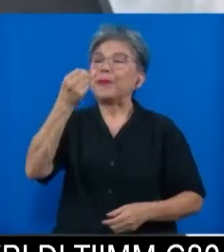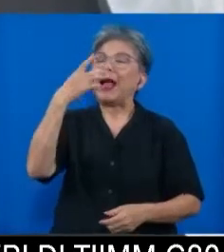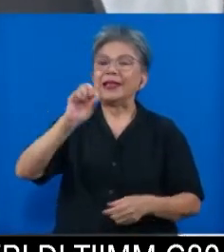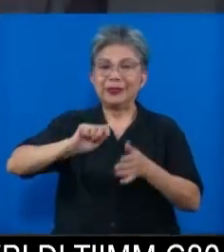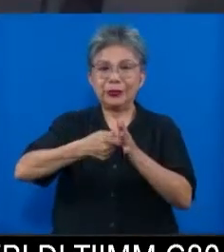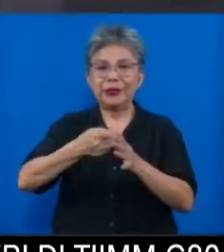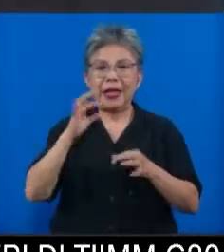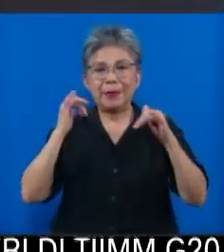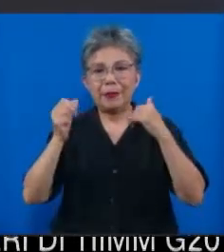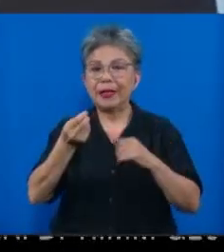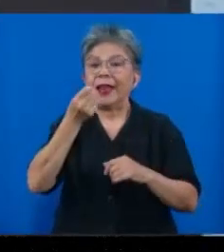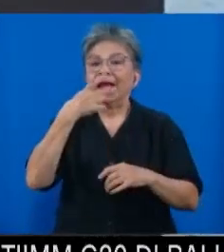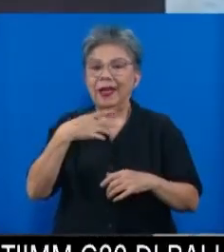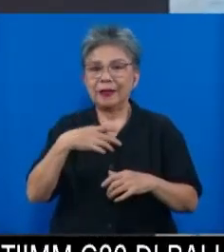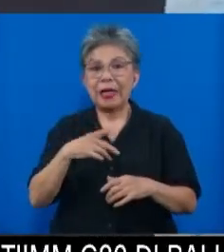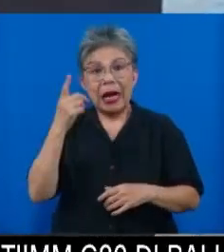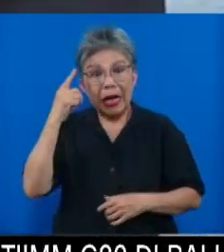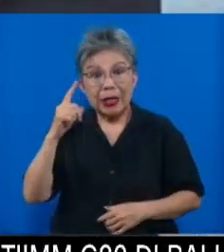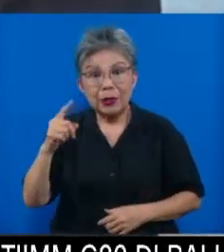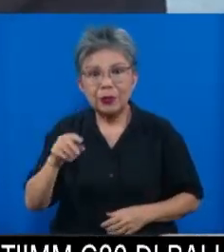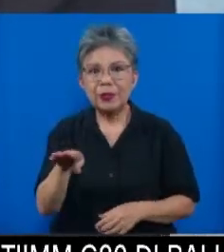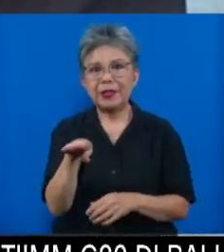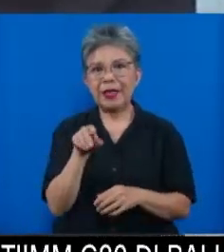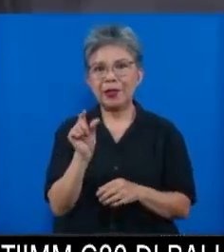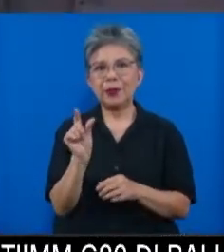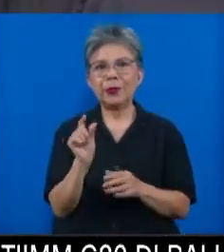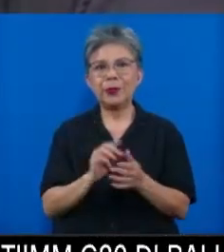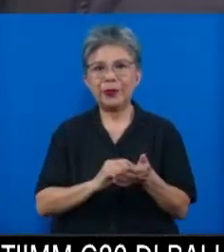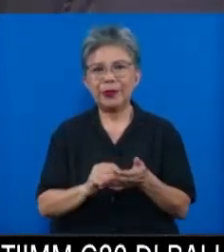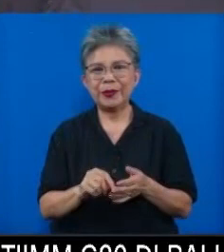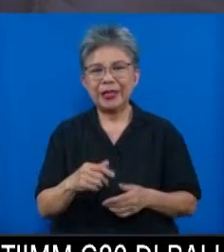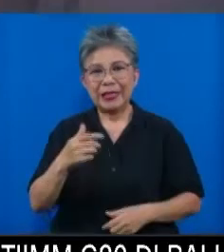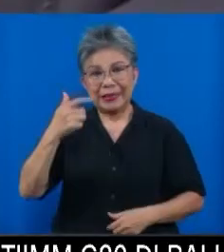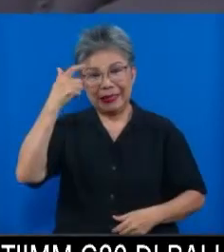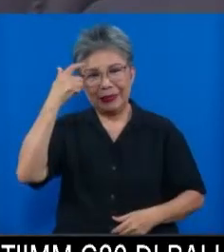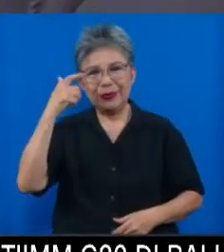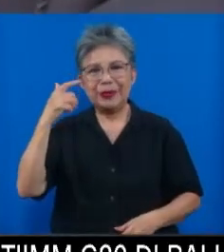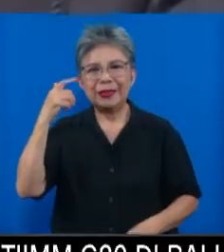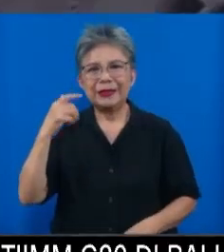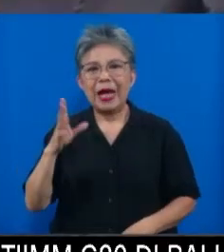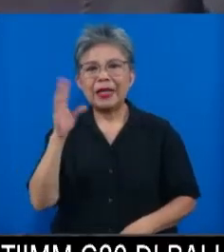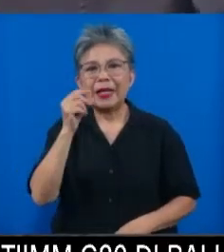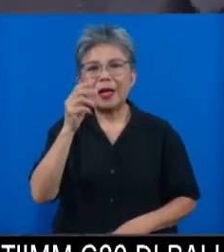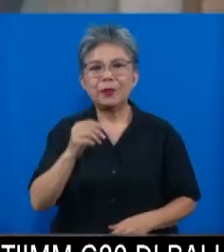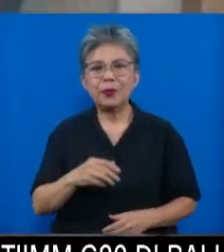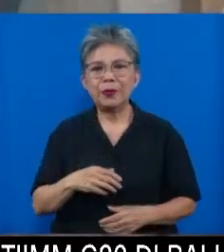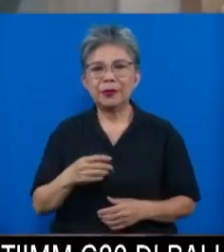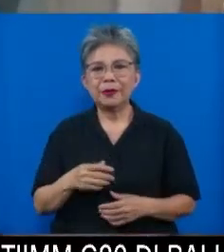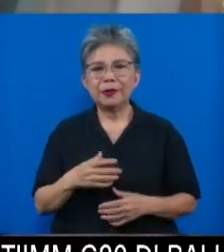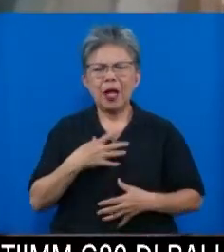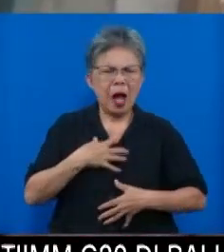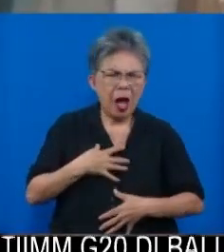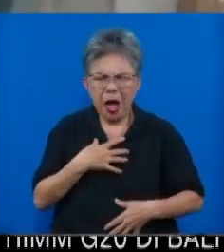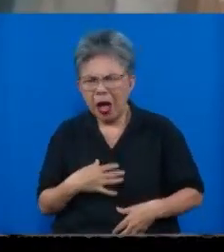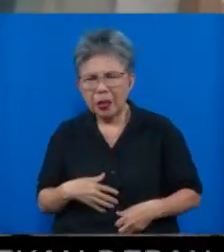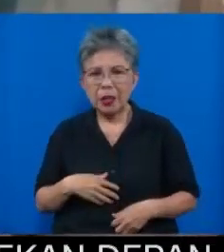bermain. Akibatnya ZU, warga Kelurahan Lemah Abang, Indramayu, Jawa Barat ini pada Rabu tampak tidak tenang lantaran